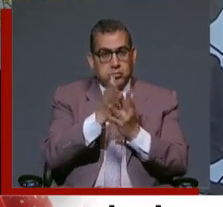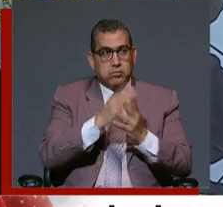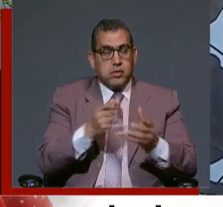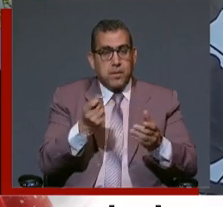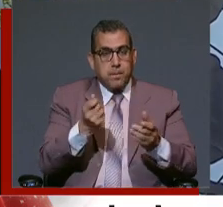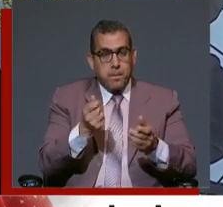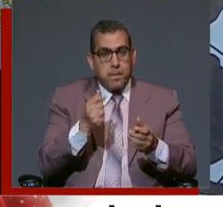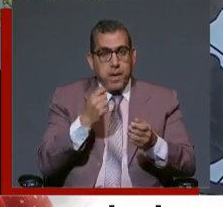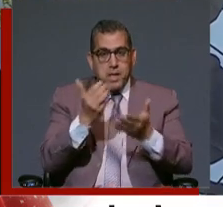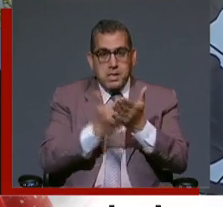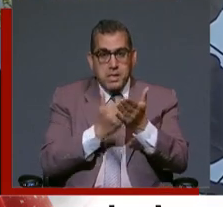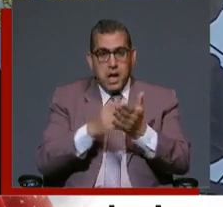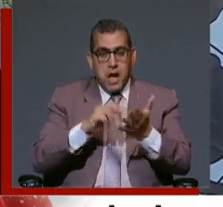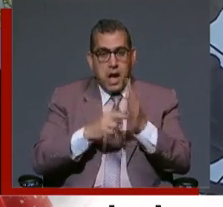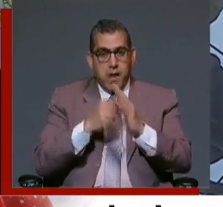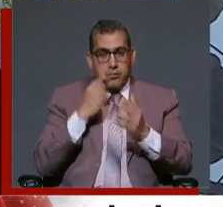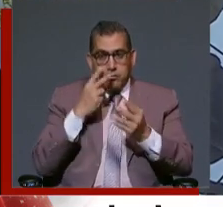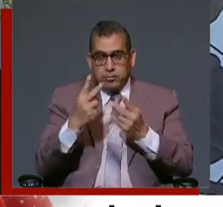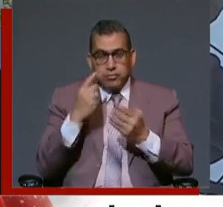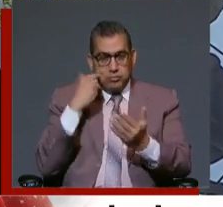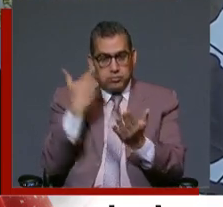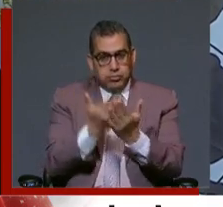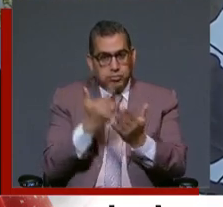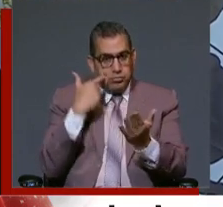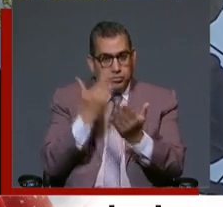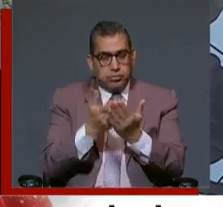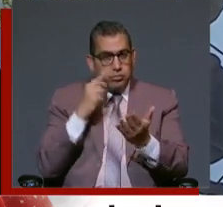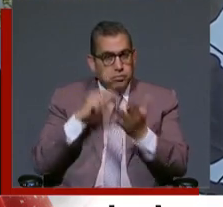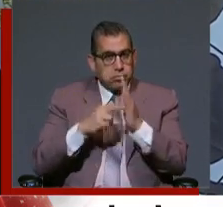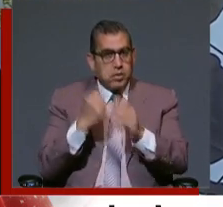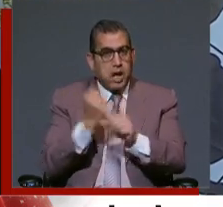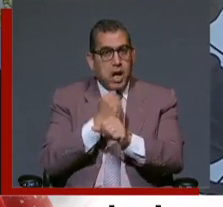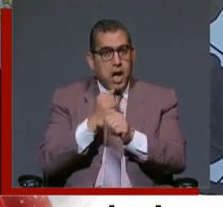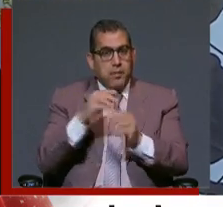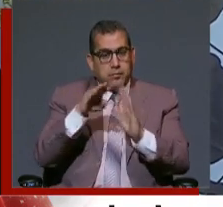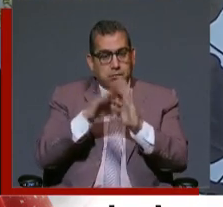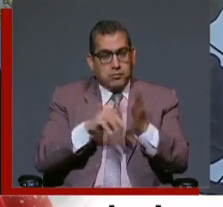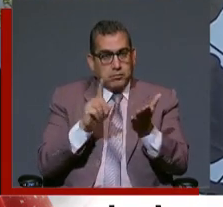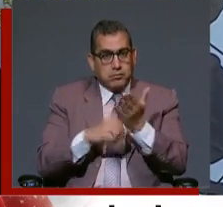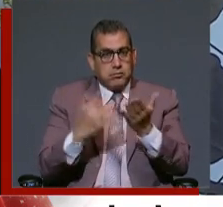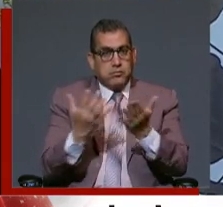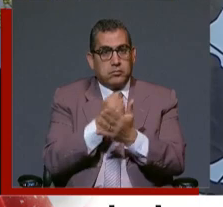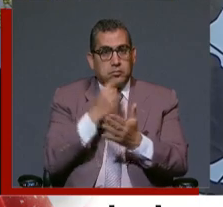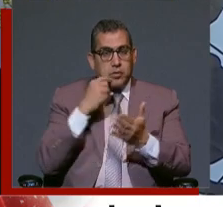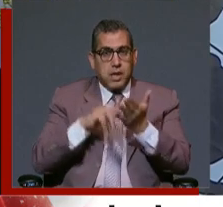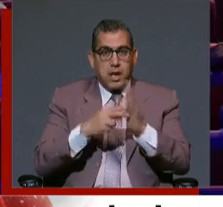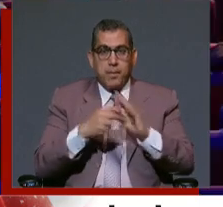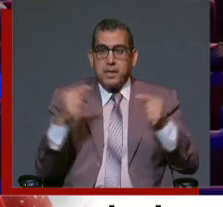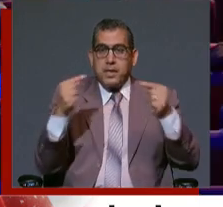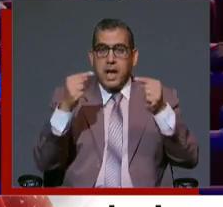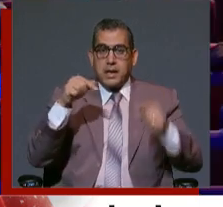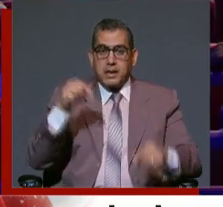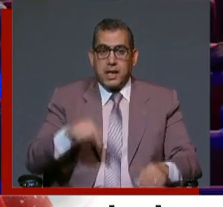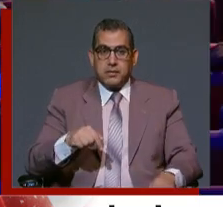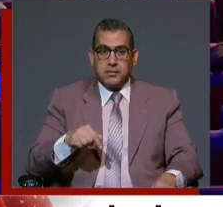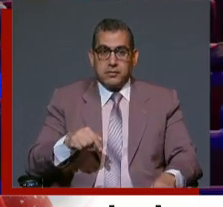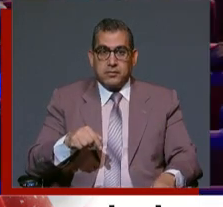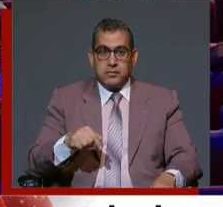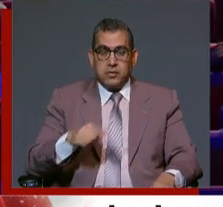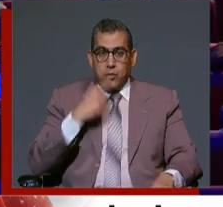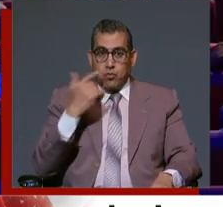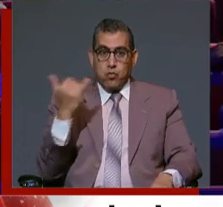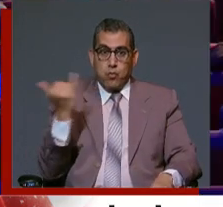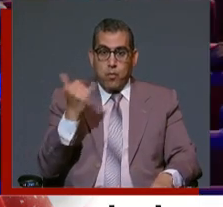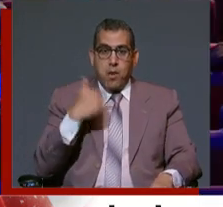والاقتصادية وطرح الرؤى حول آليات التعامل مع تلك القضايا والتحديات. وإنني إذ